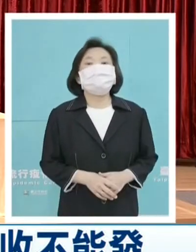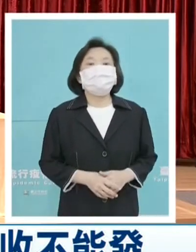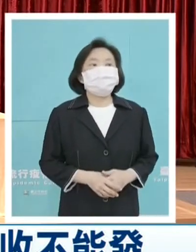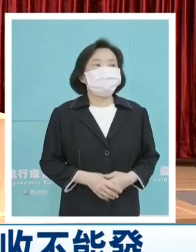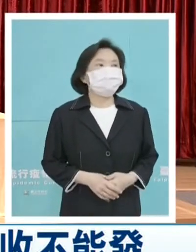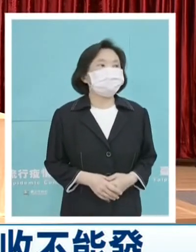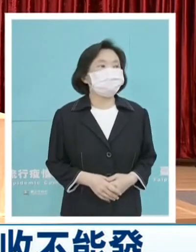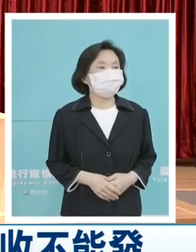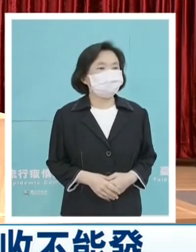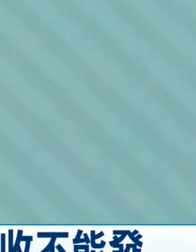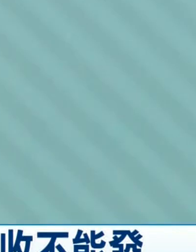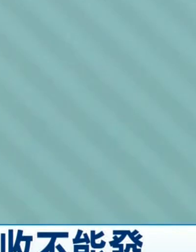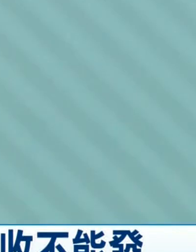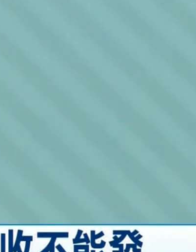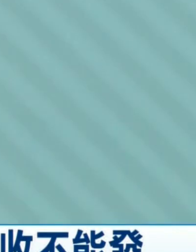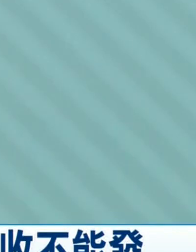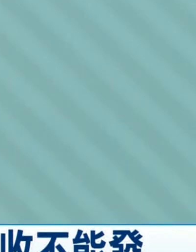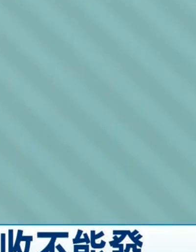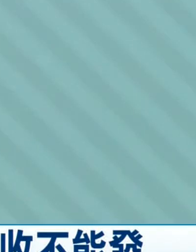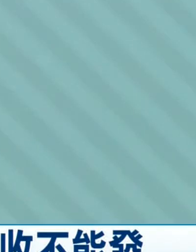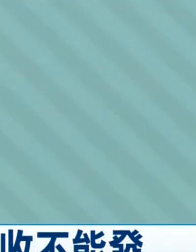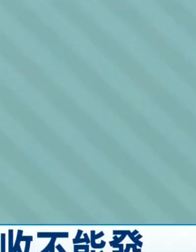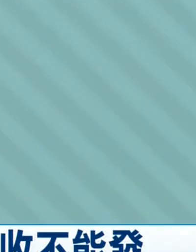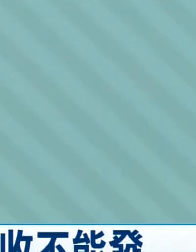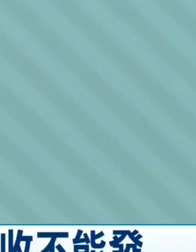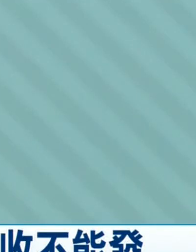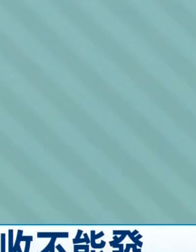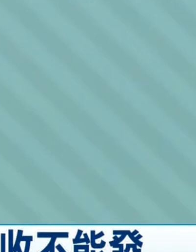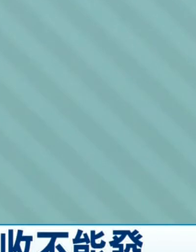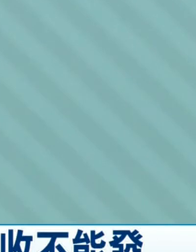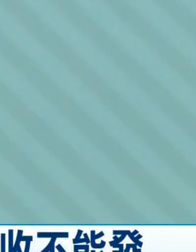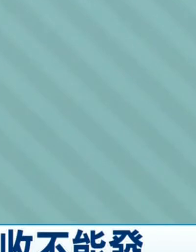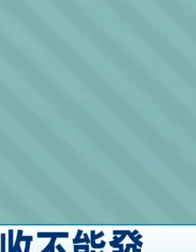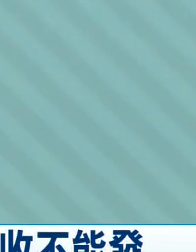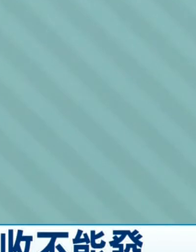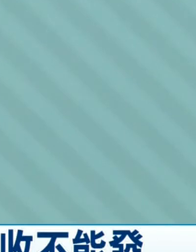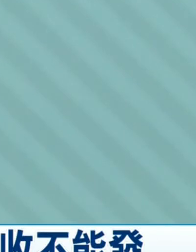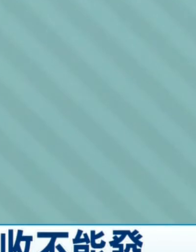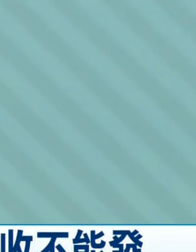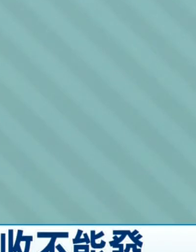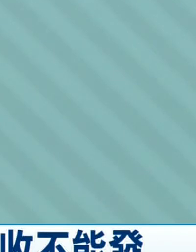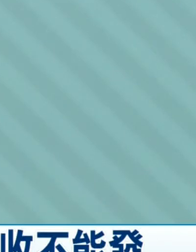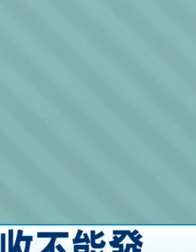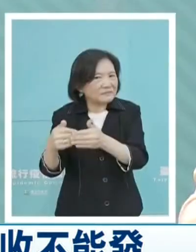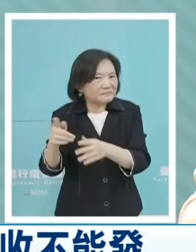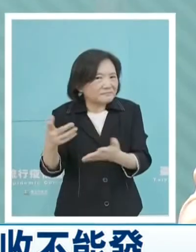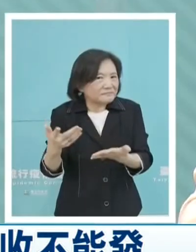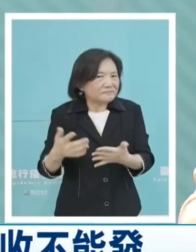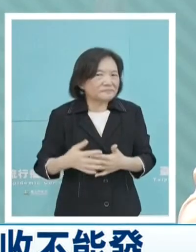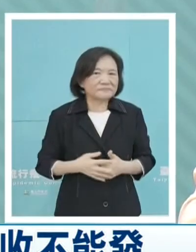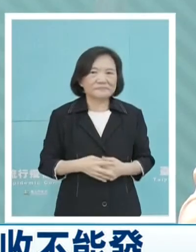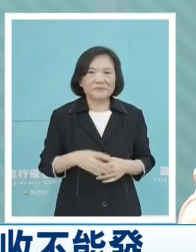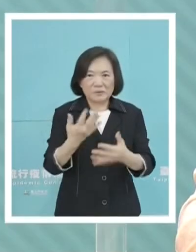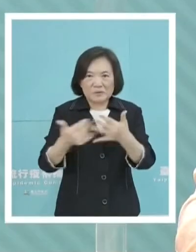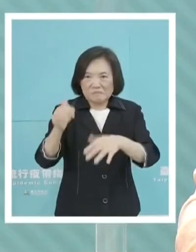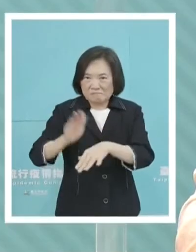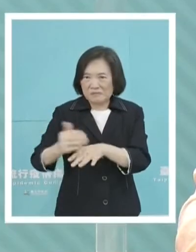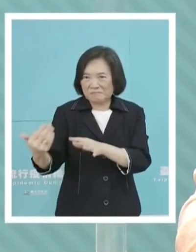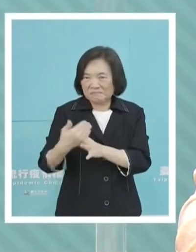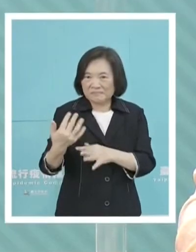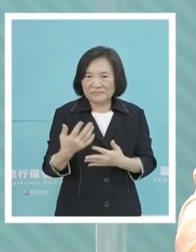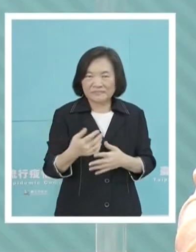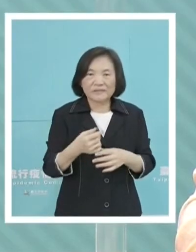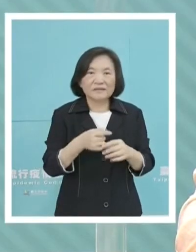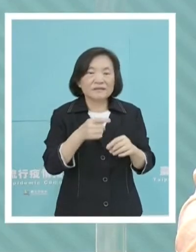长百位高层政要 LINE 遭到骇客入侵，柯文哲坦言他也是受灾户。 我的LINE也